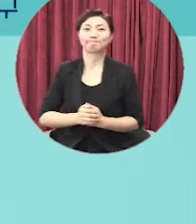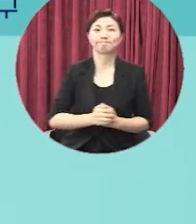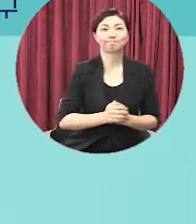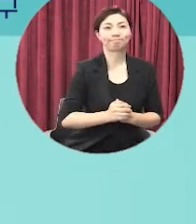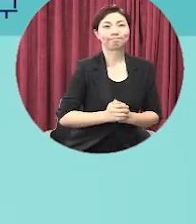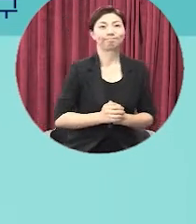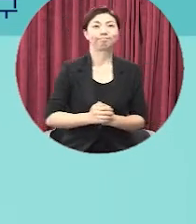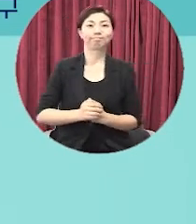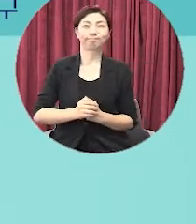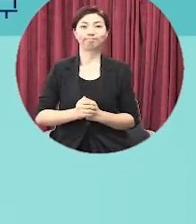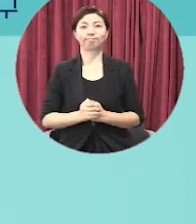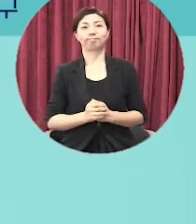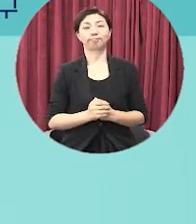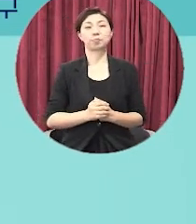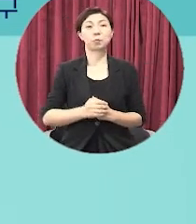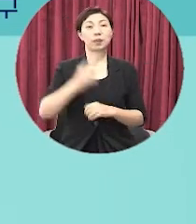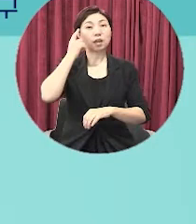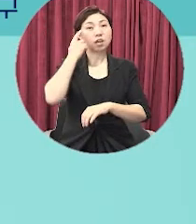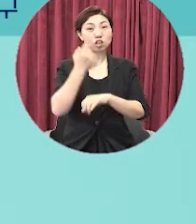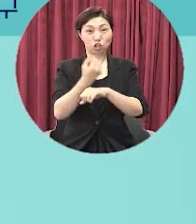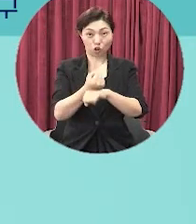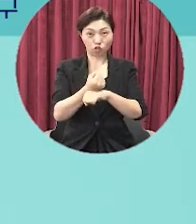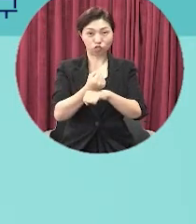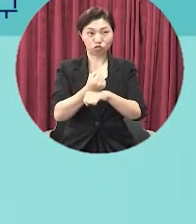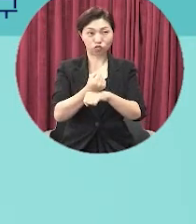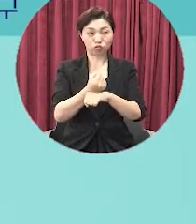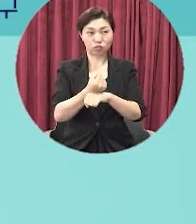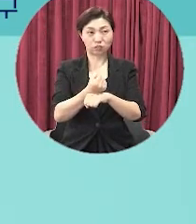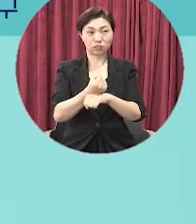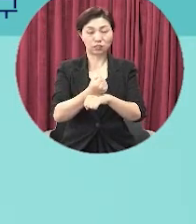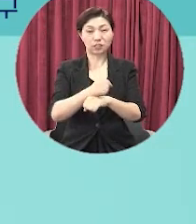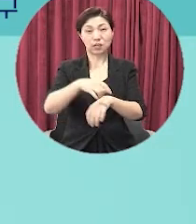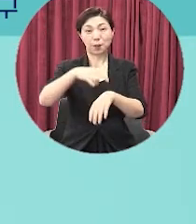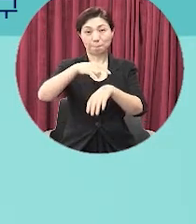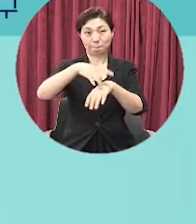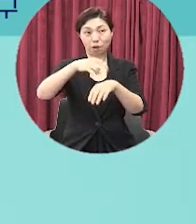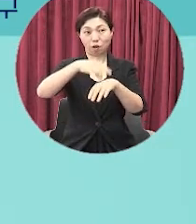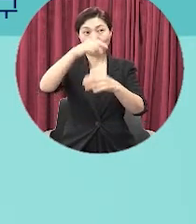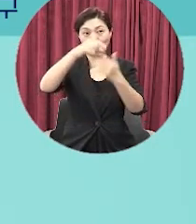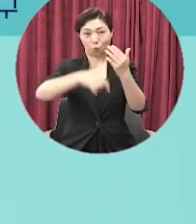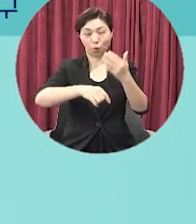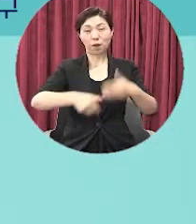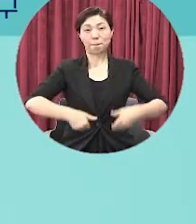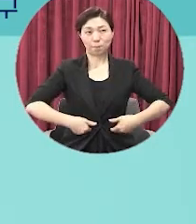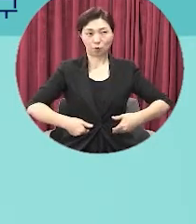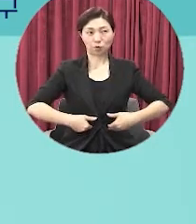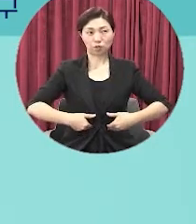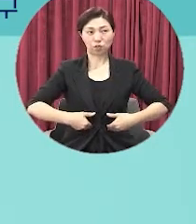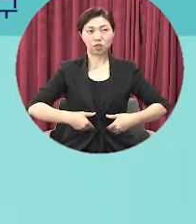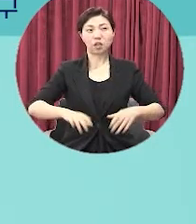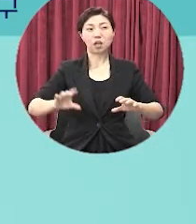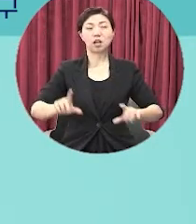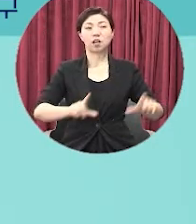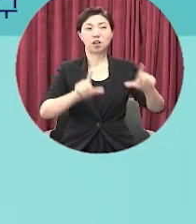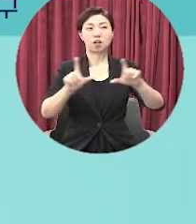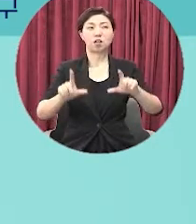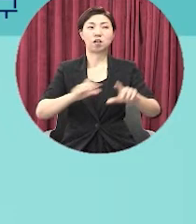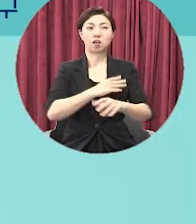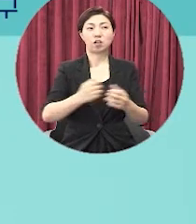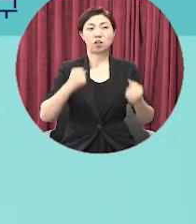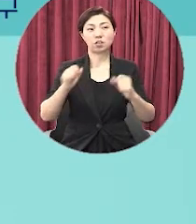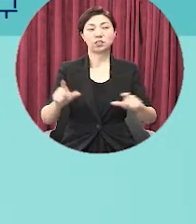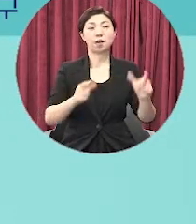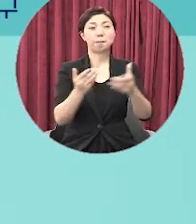어 연구개요 를 아주 간단하게 가졌습니다 필요성이 자체는 뭐 건강과 삶의 진 증진을 위해 치아를 스 비스